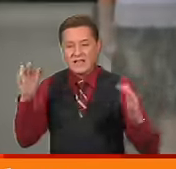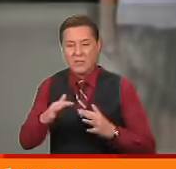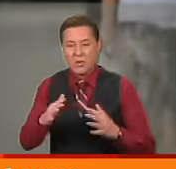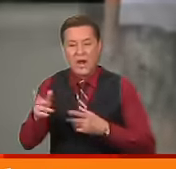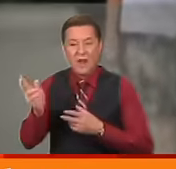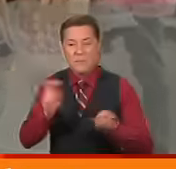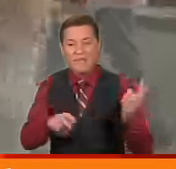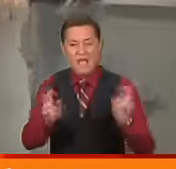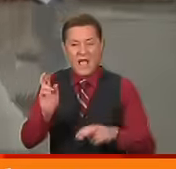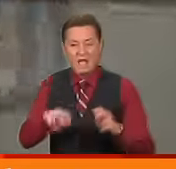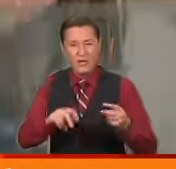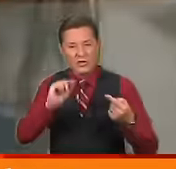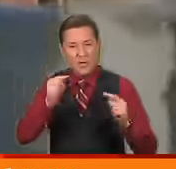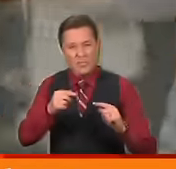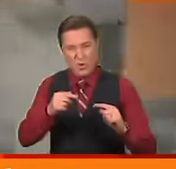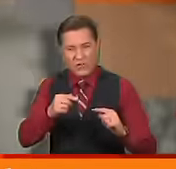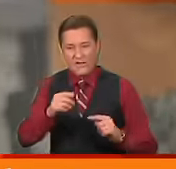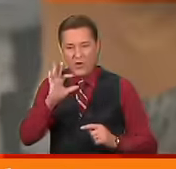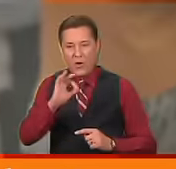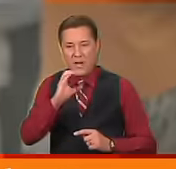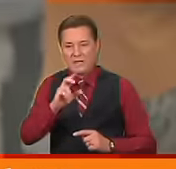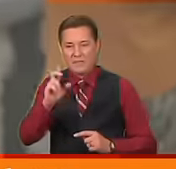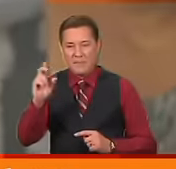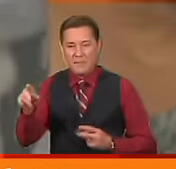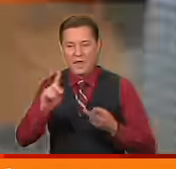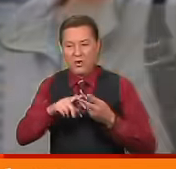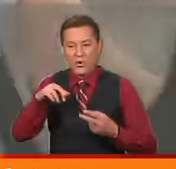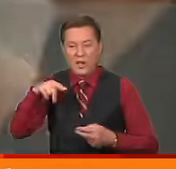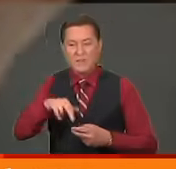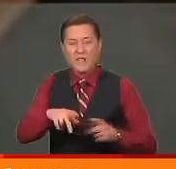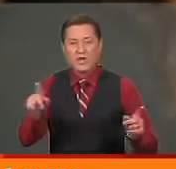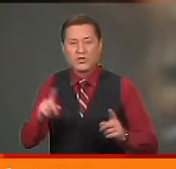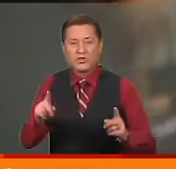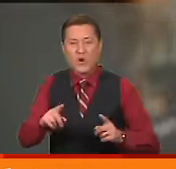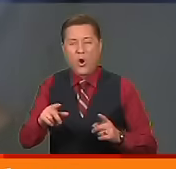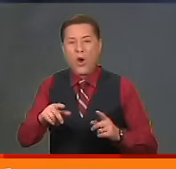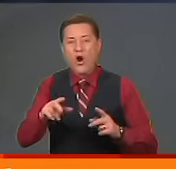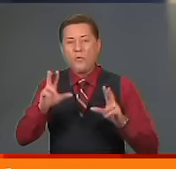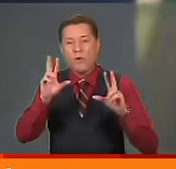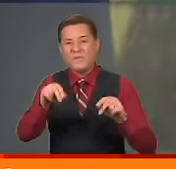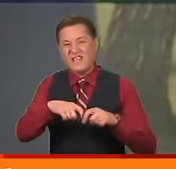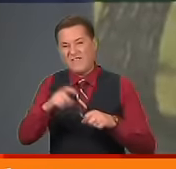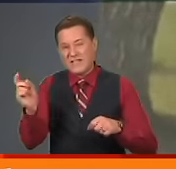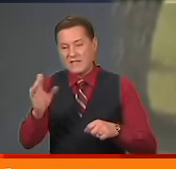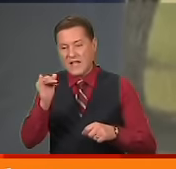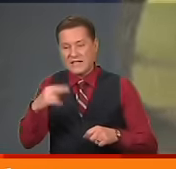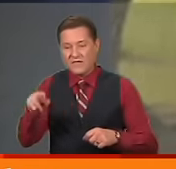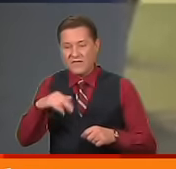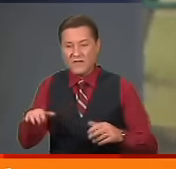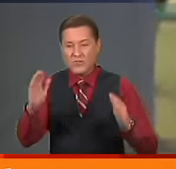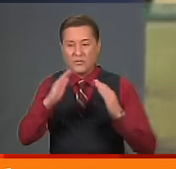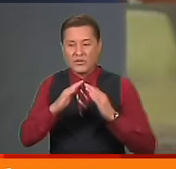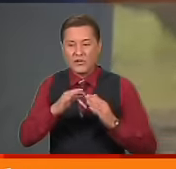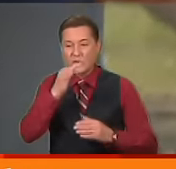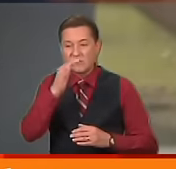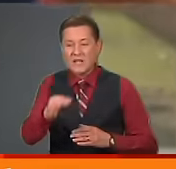підтягуються противники ОСББ. Другий під'їзд, що пообіцяв від'єднатися від будинку. Скажіть мені, да, як